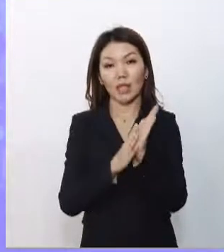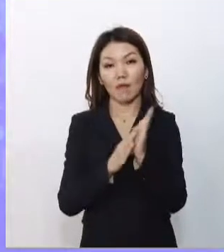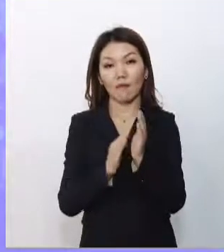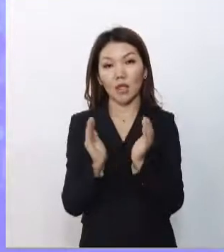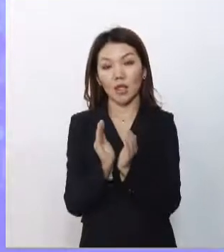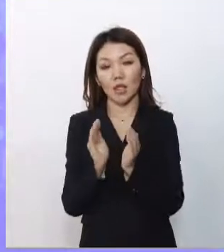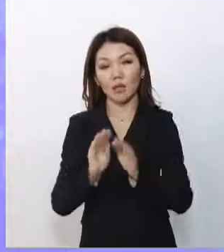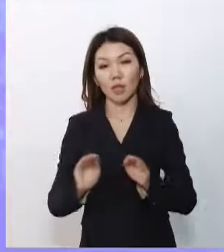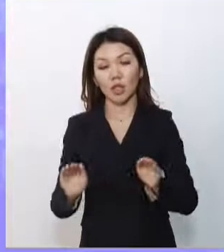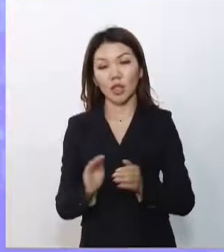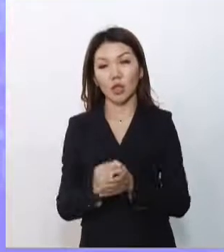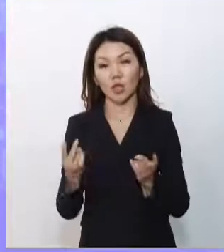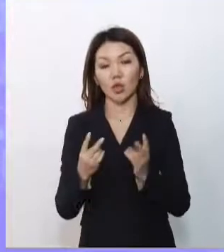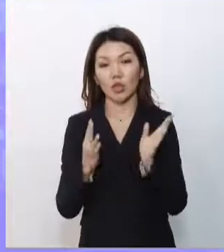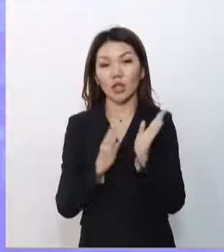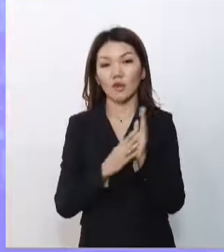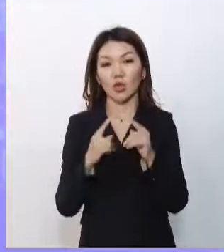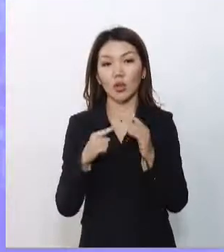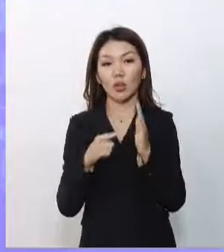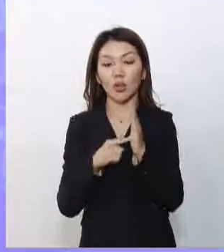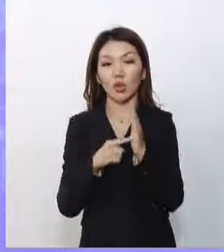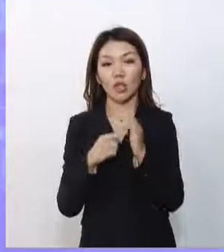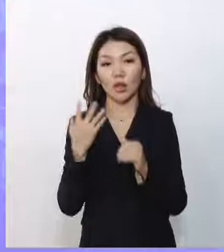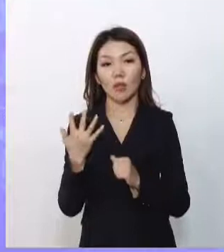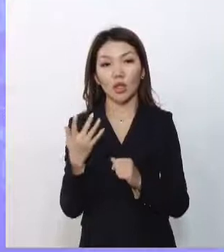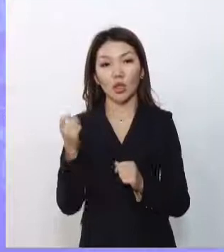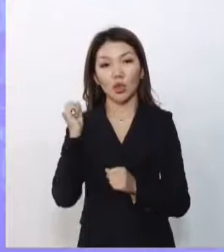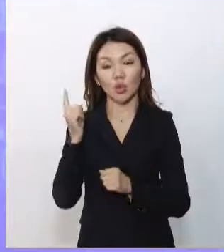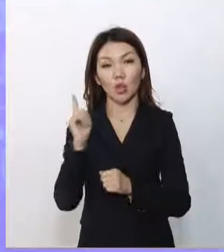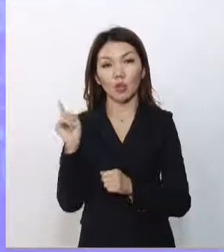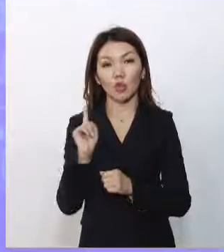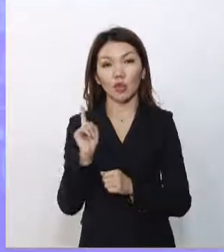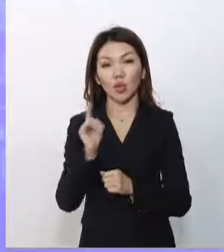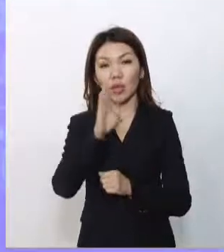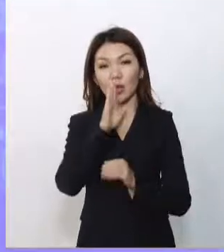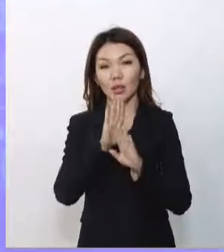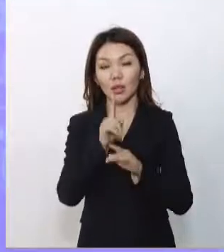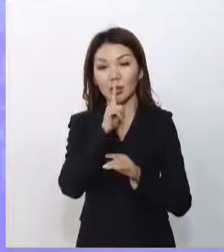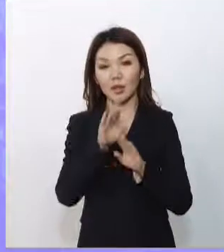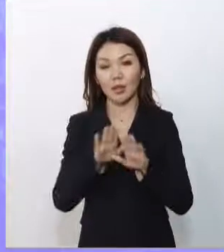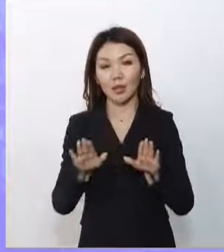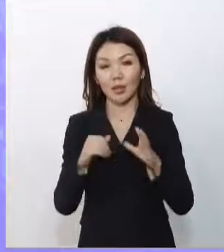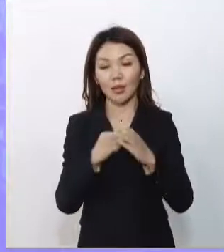надо 9 умножить на 5. И узнаем, что тихо под елью сидит